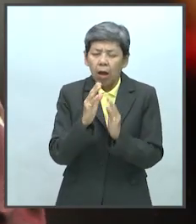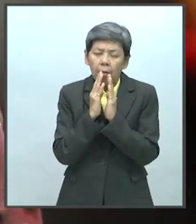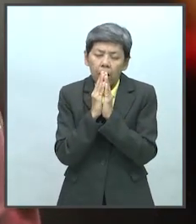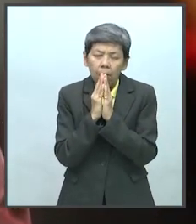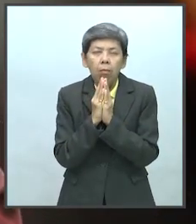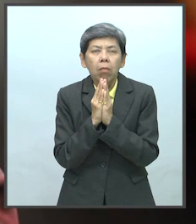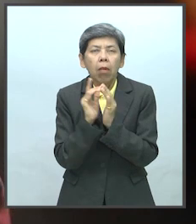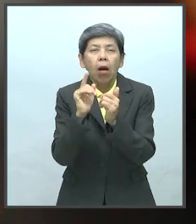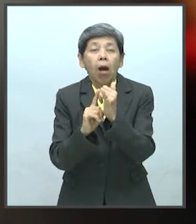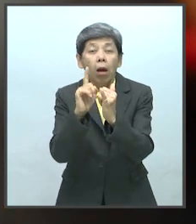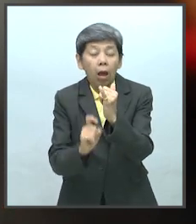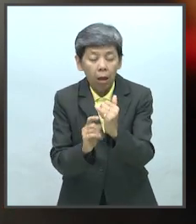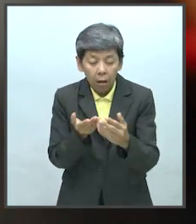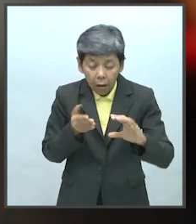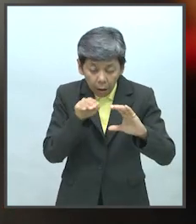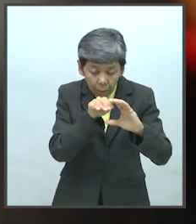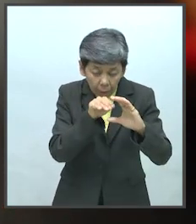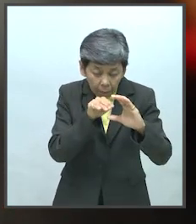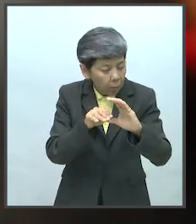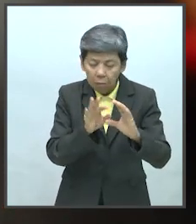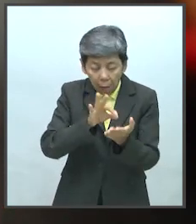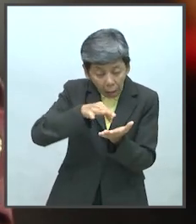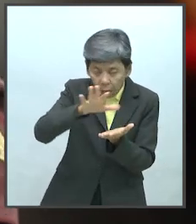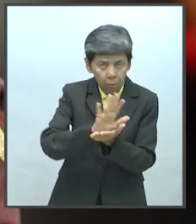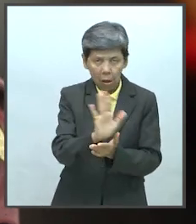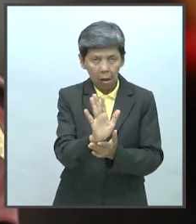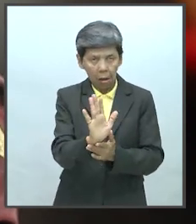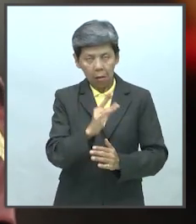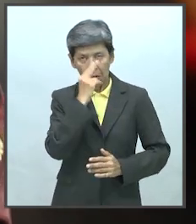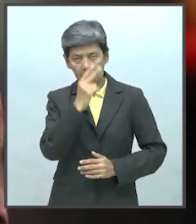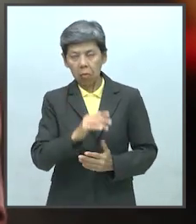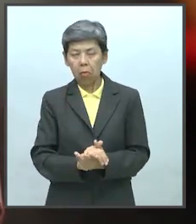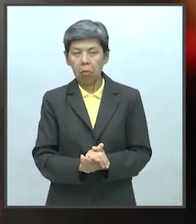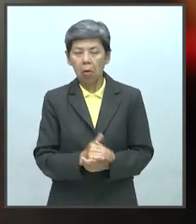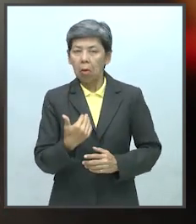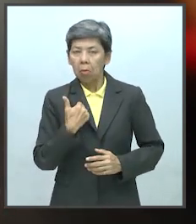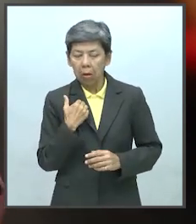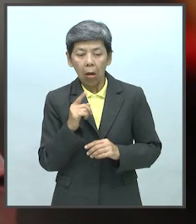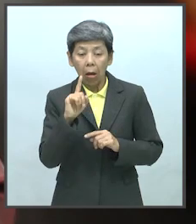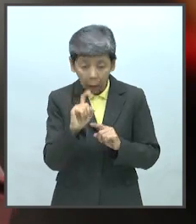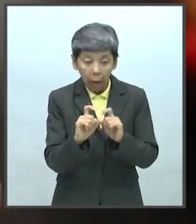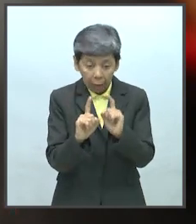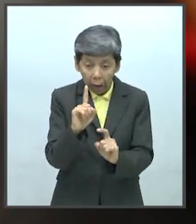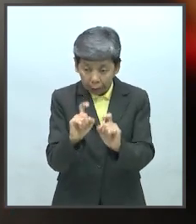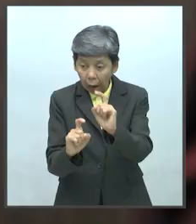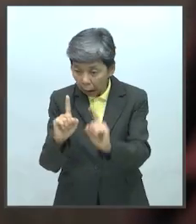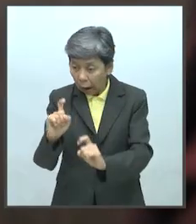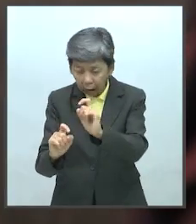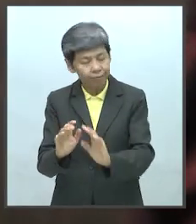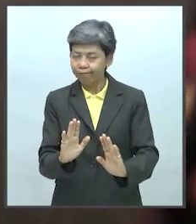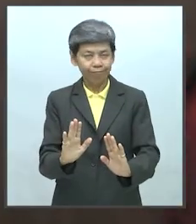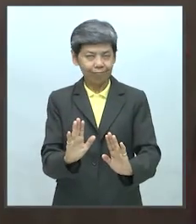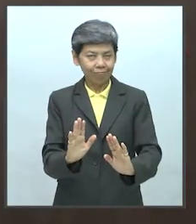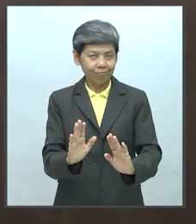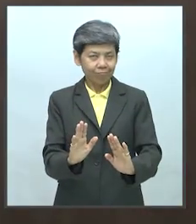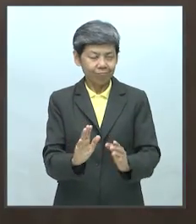งคลหรืองานศพบ้างเอาขนมชั้นไปช่วยงานเขาโอ้ไม่ได้เพราะว่าดูเหมือนกับบอกว่าจะมีการตายทับถมกัน